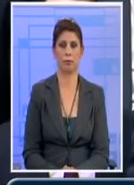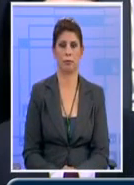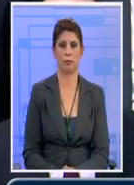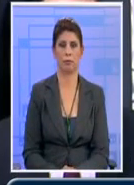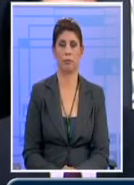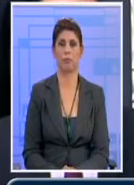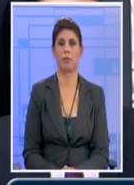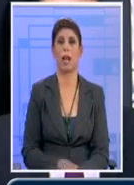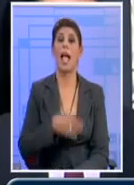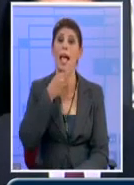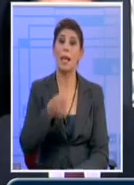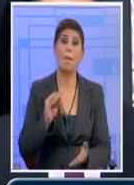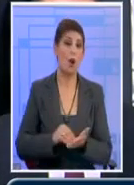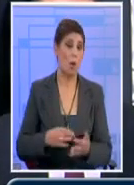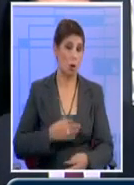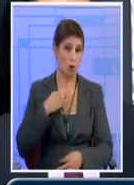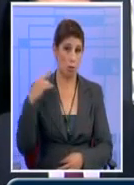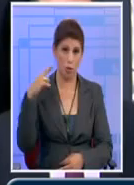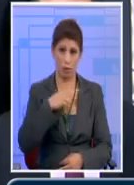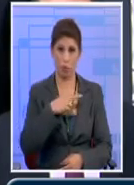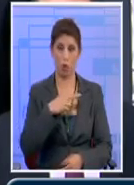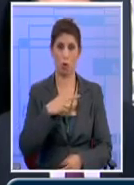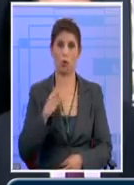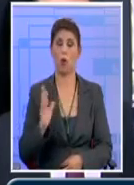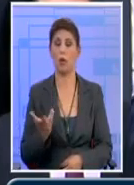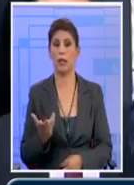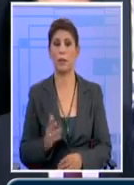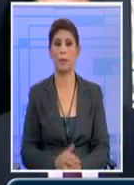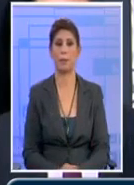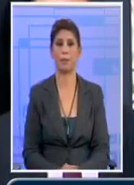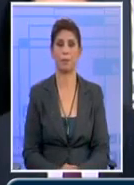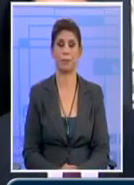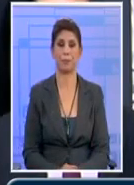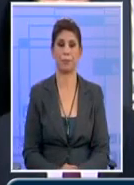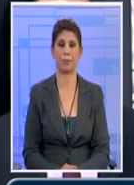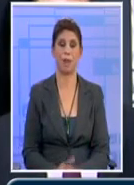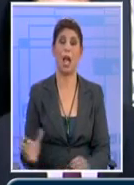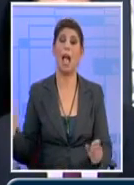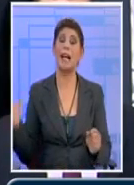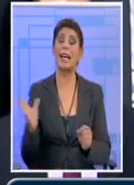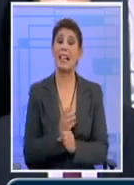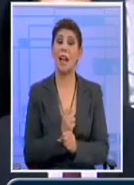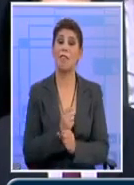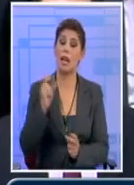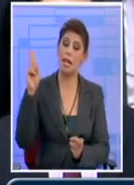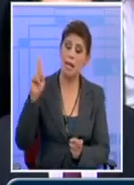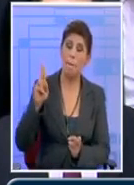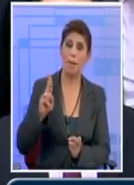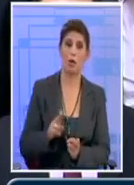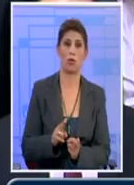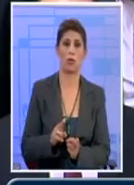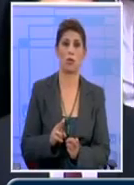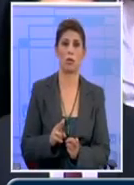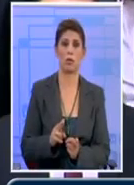Είπε ακόμη ο κύριος Πρωθυπουργός ότι κατόρθωσε να μειώσει